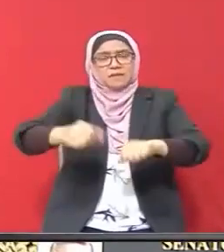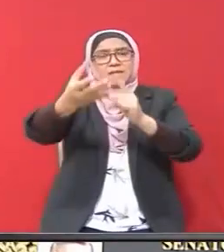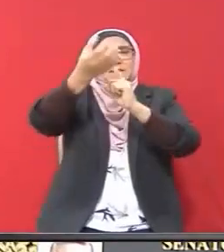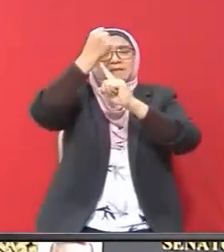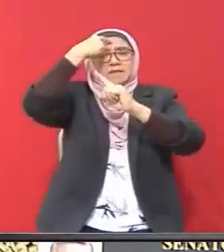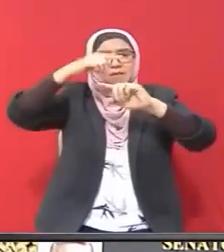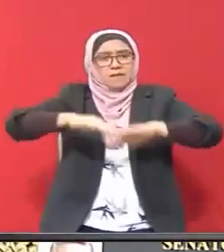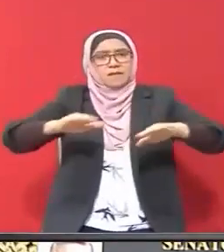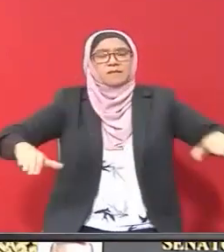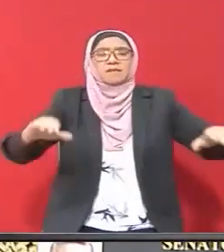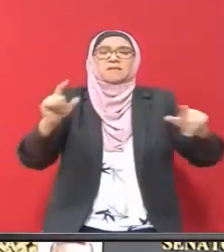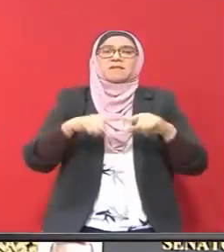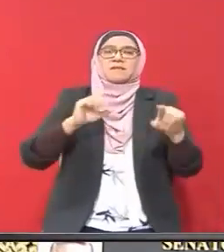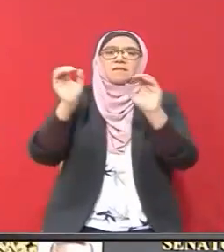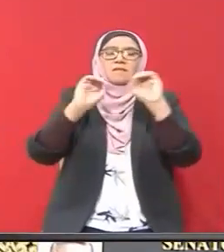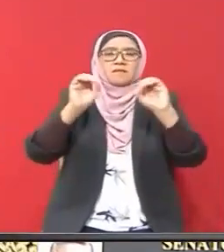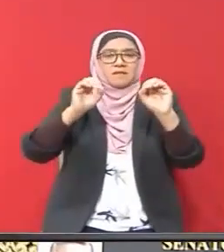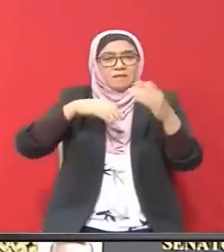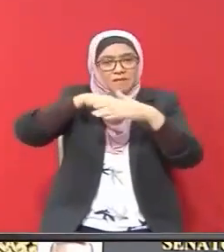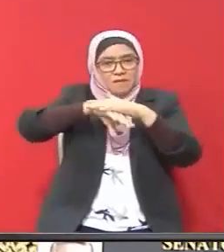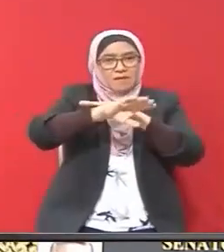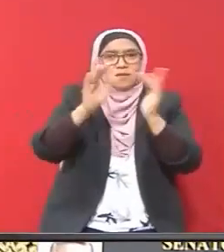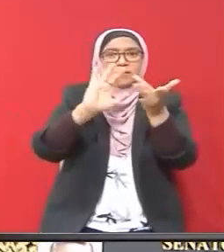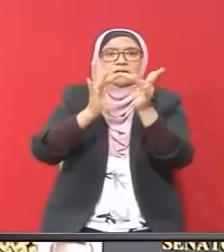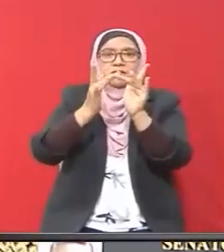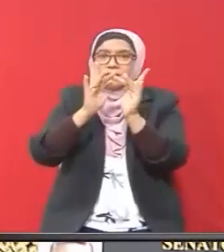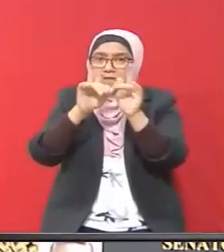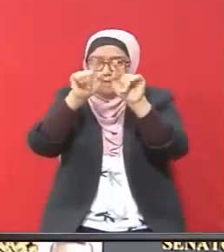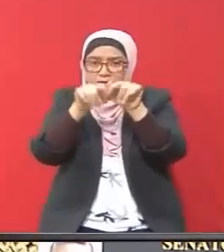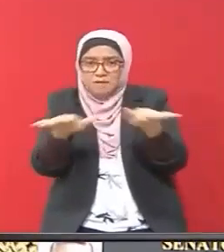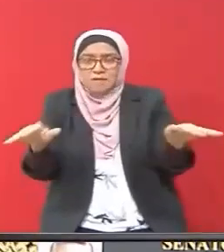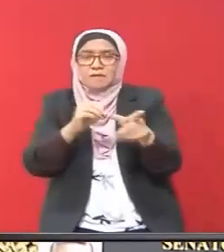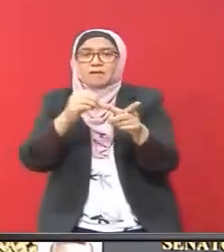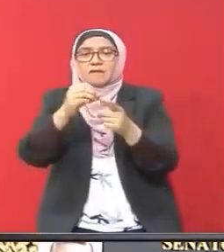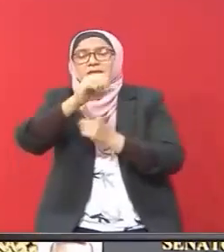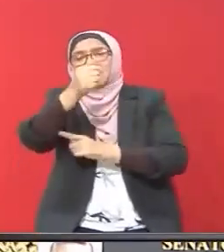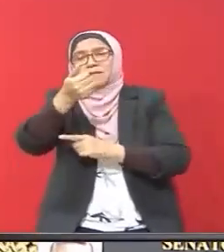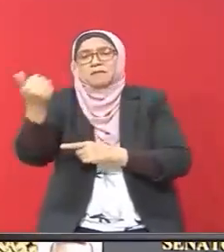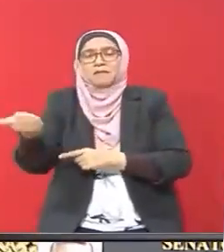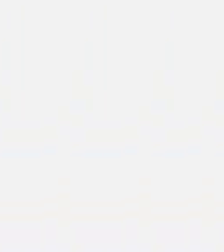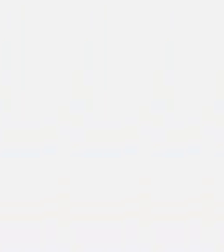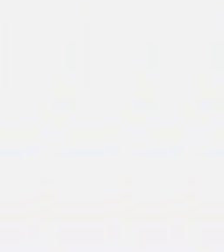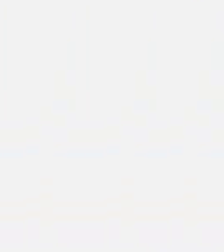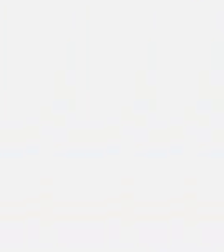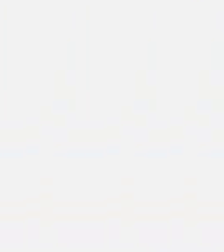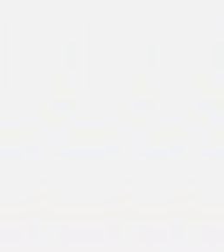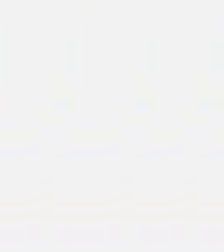kawasan yang tidak mempunyai akses Talent internet atau murid yang tidak mempunyai Uti sekian terima kasih